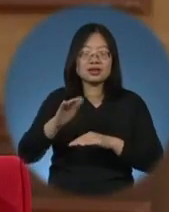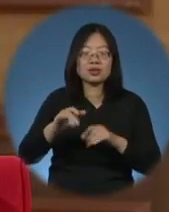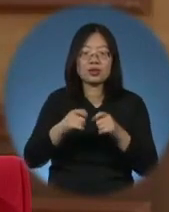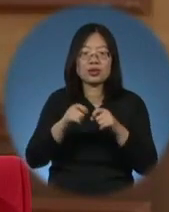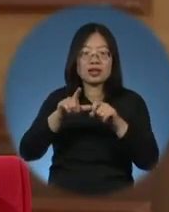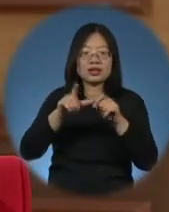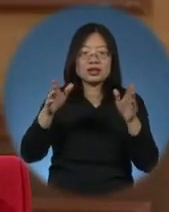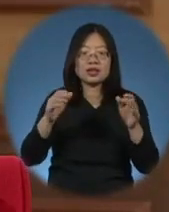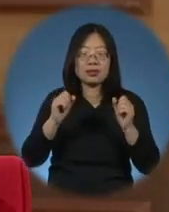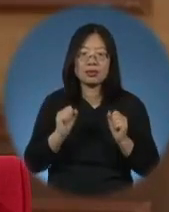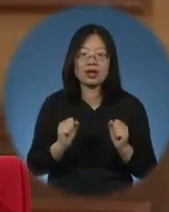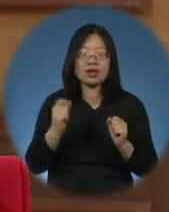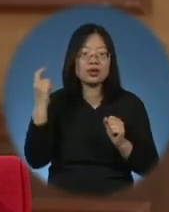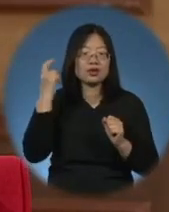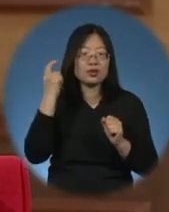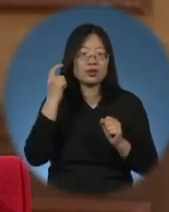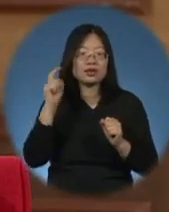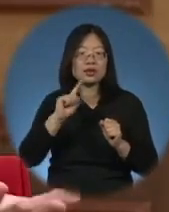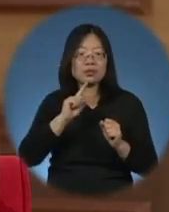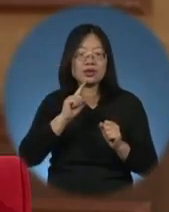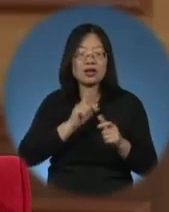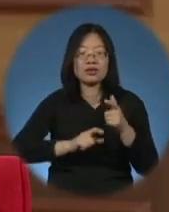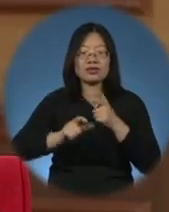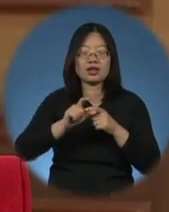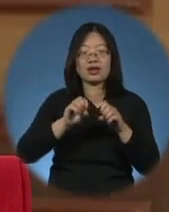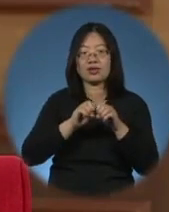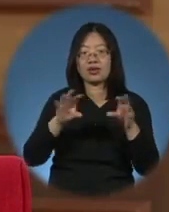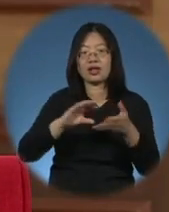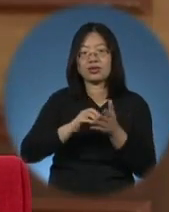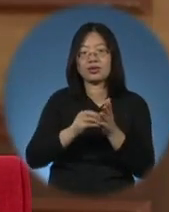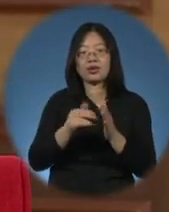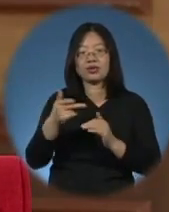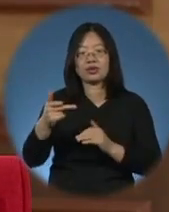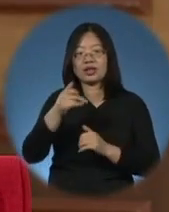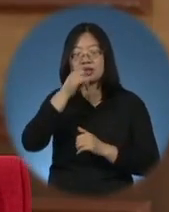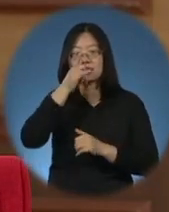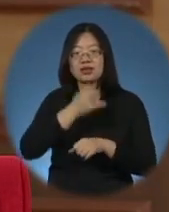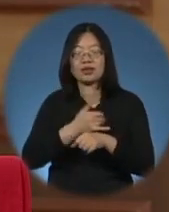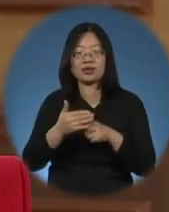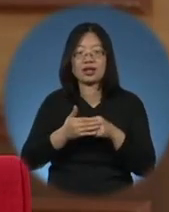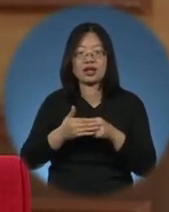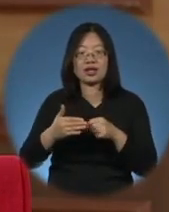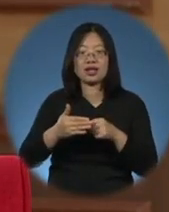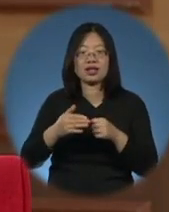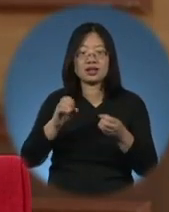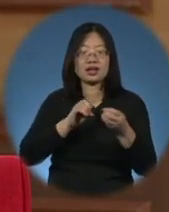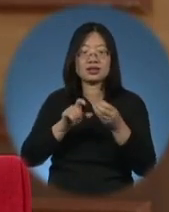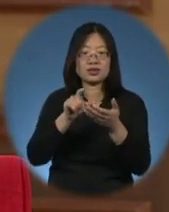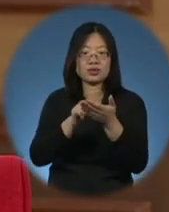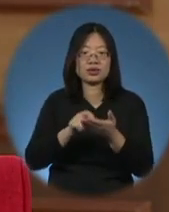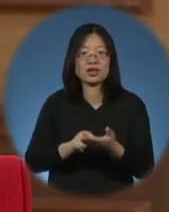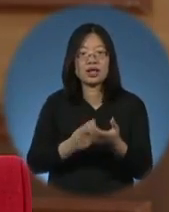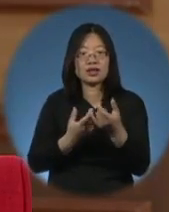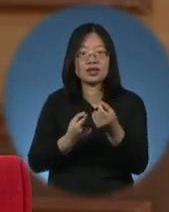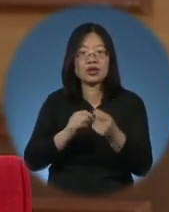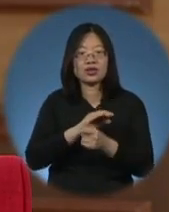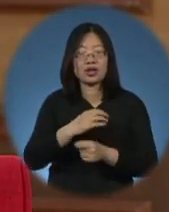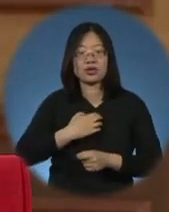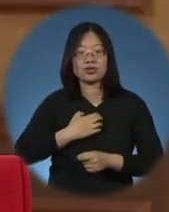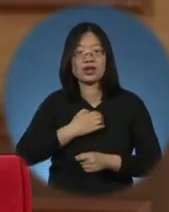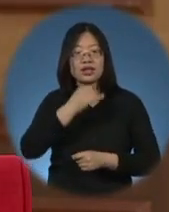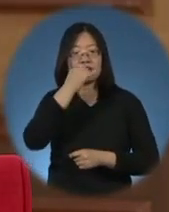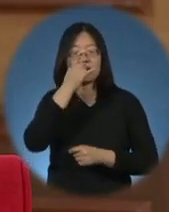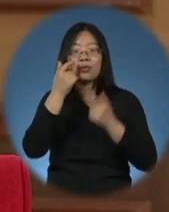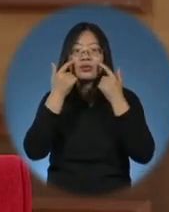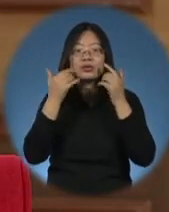오랜 기간 머물고 그 소식이 네트워크에서 네. 그리고 더 전파되는 규모도 크고요. 예. 그러니까 저는 그런 댓글 공작 같은 게 정말 우리가 걱정해야 될